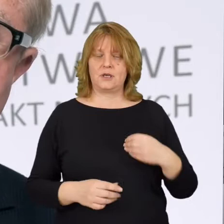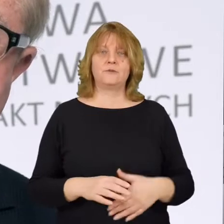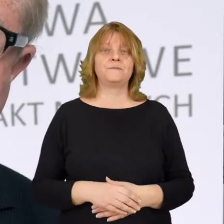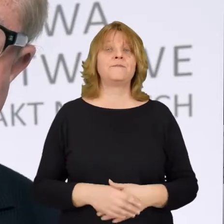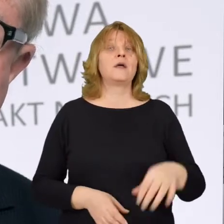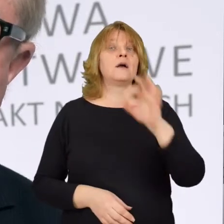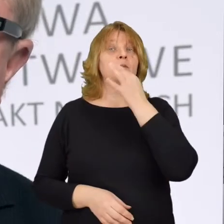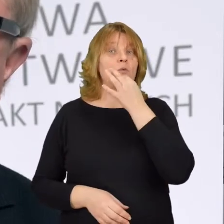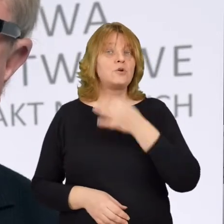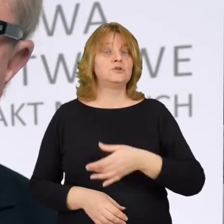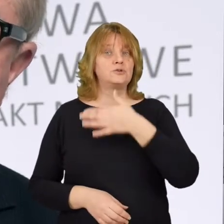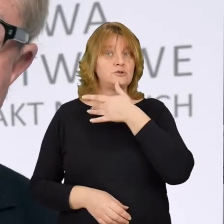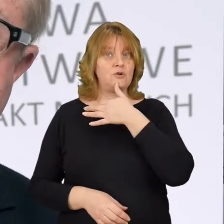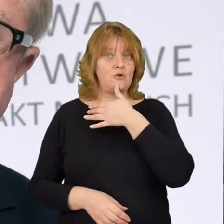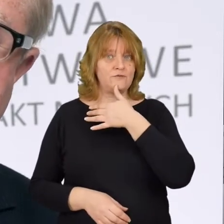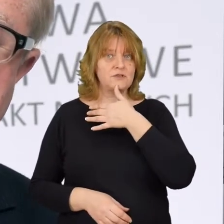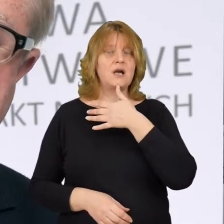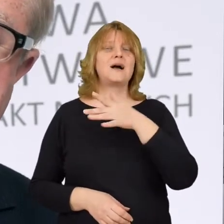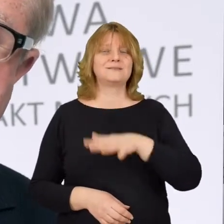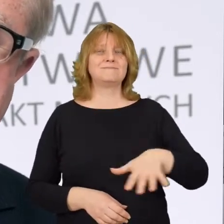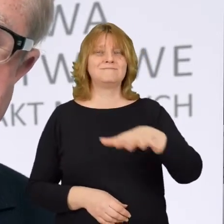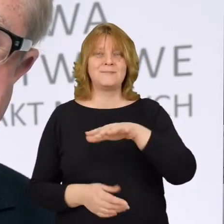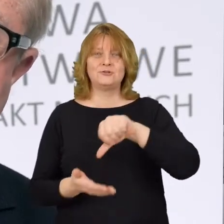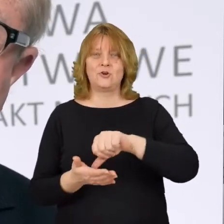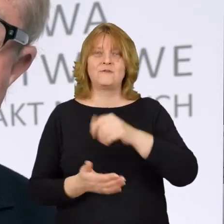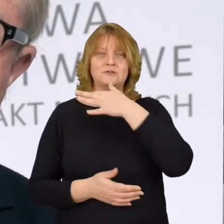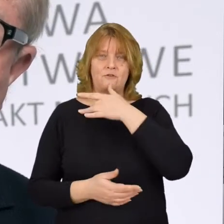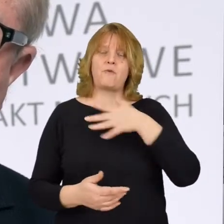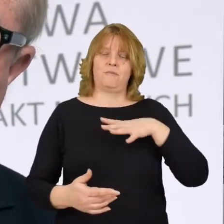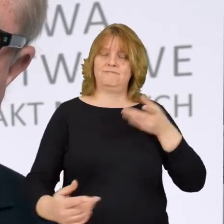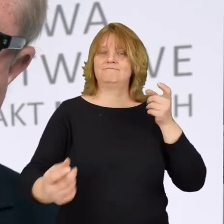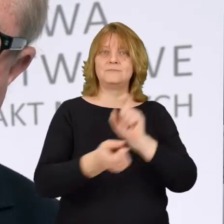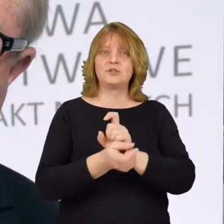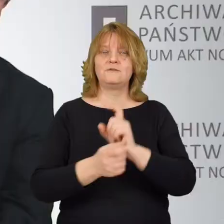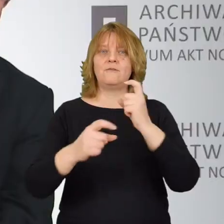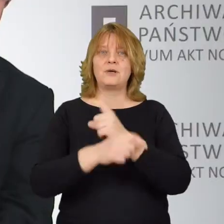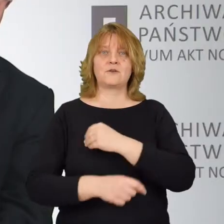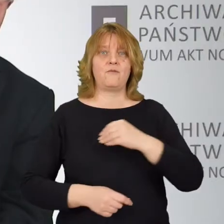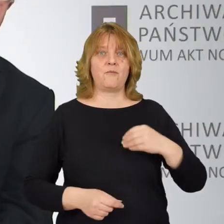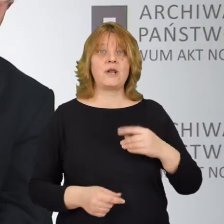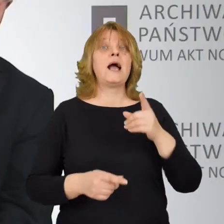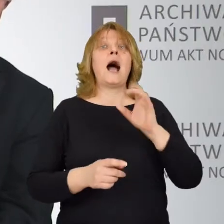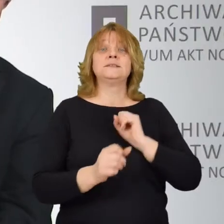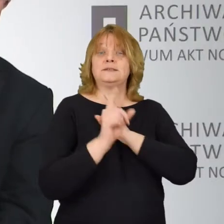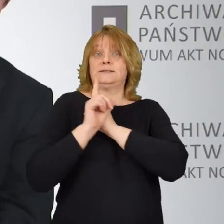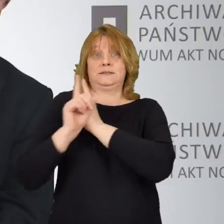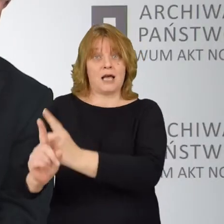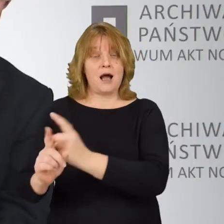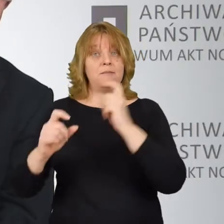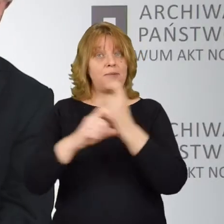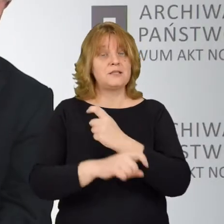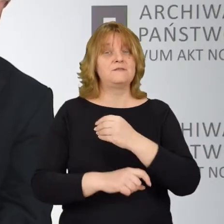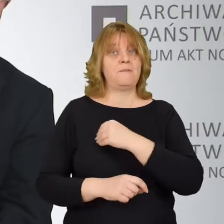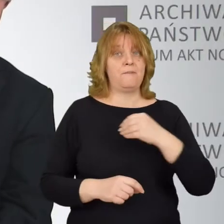Młodzież żydowska, w większości środowiska żydowskie, wystąpiły przeciwko państwu polskiemu. Za państwem polskim opowiedzieli